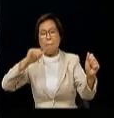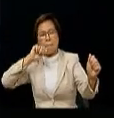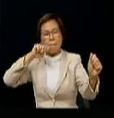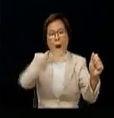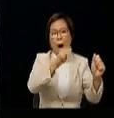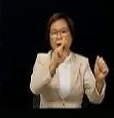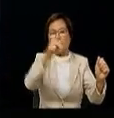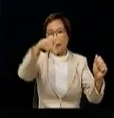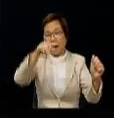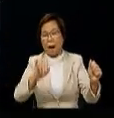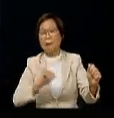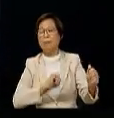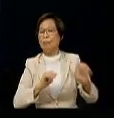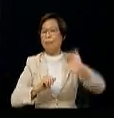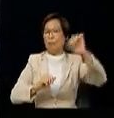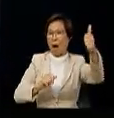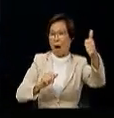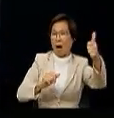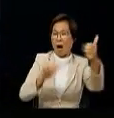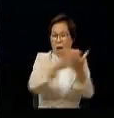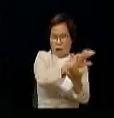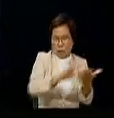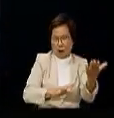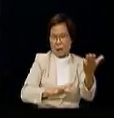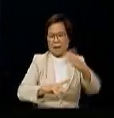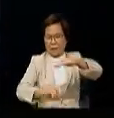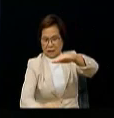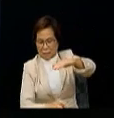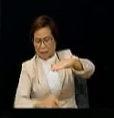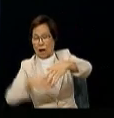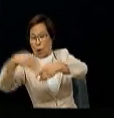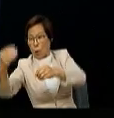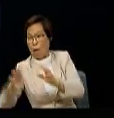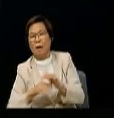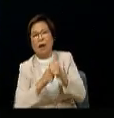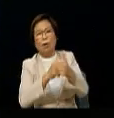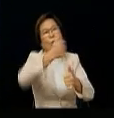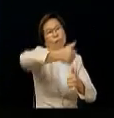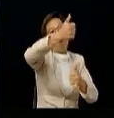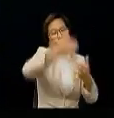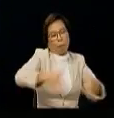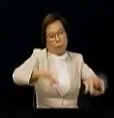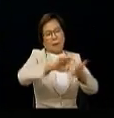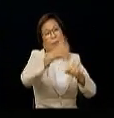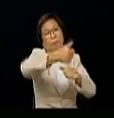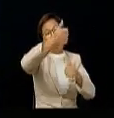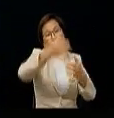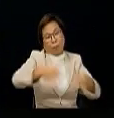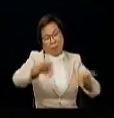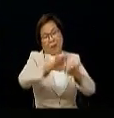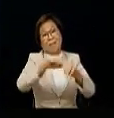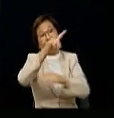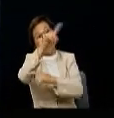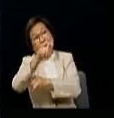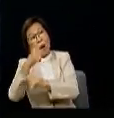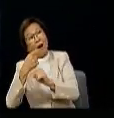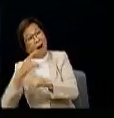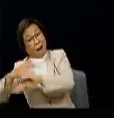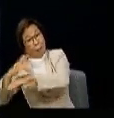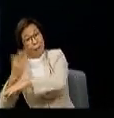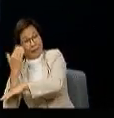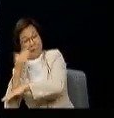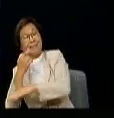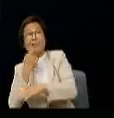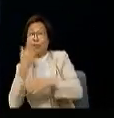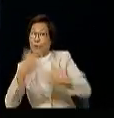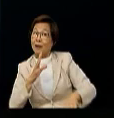Menteri yang pertama elah kerangka dasar Wah mengikut kritik yang sebagian tadi sudah sebut persoalan yang awal tadinya